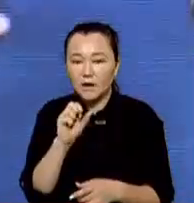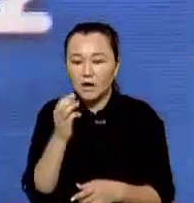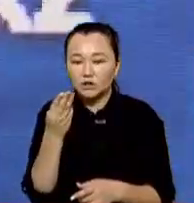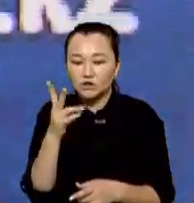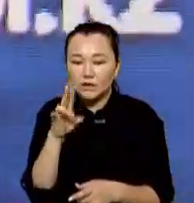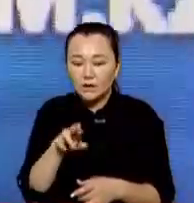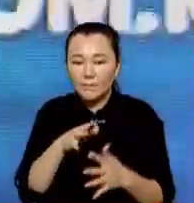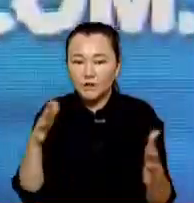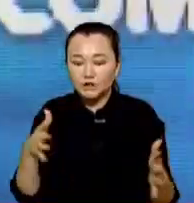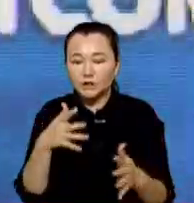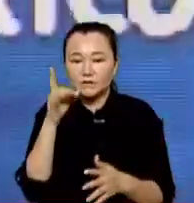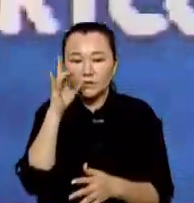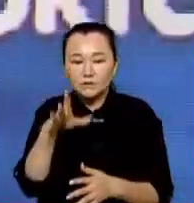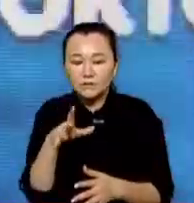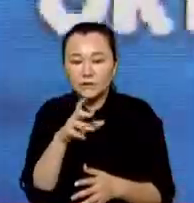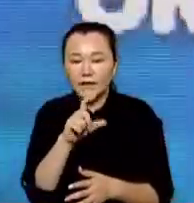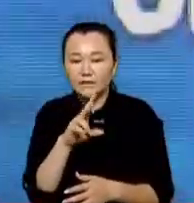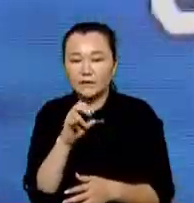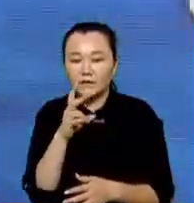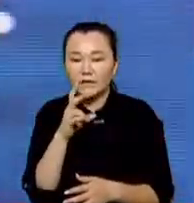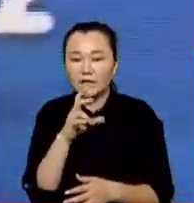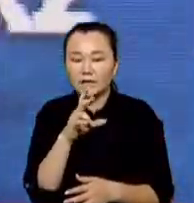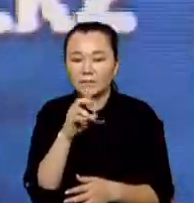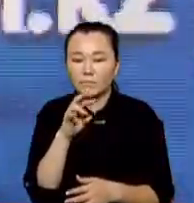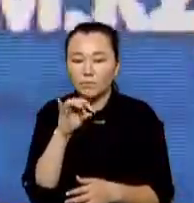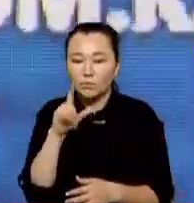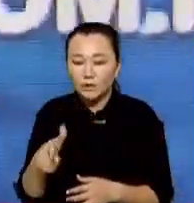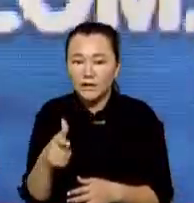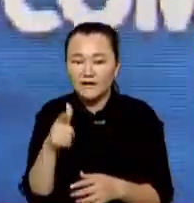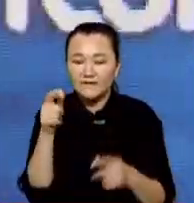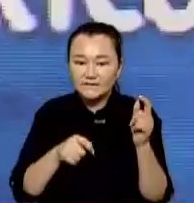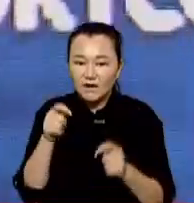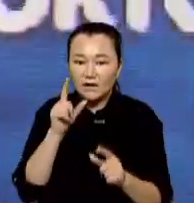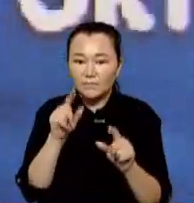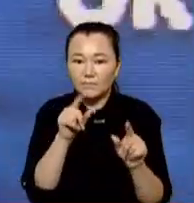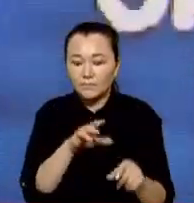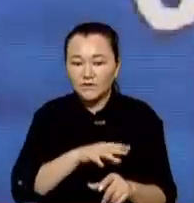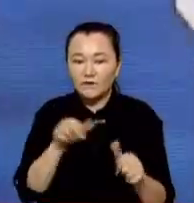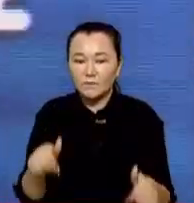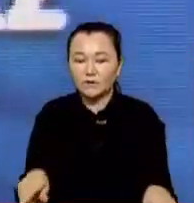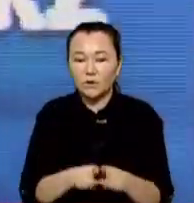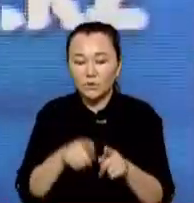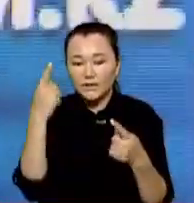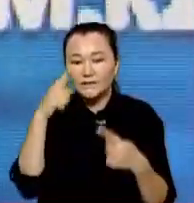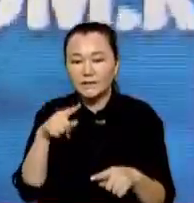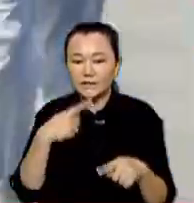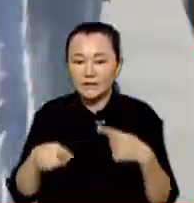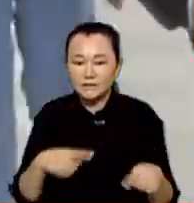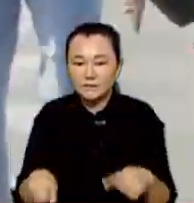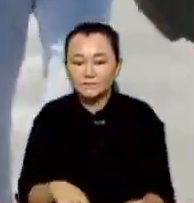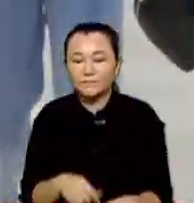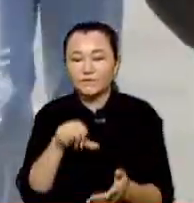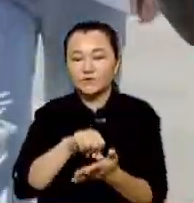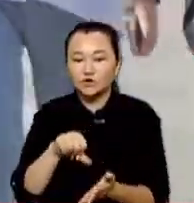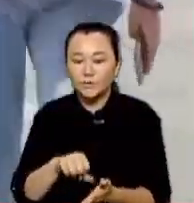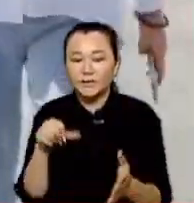больших фестивалей знаменитых. Есть Эдинбургский фестиваль. В принципе, формат такой, но идеи разные.